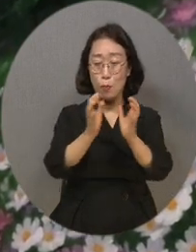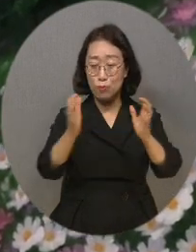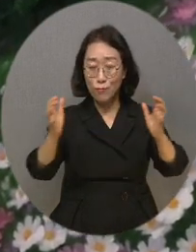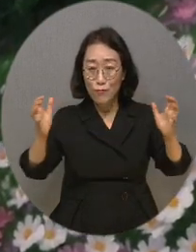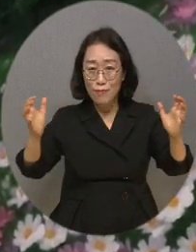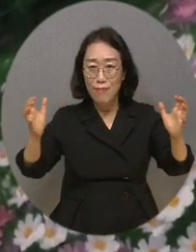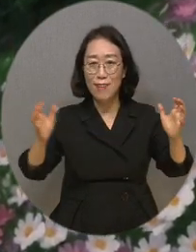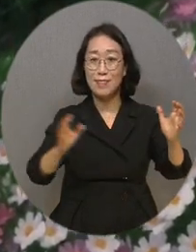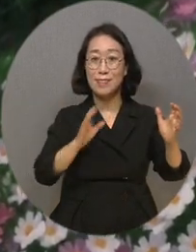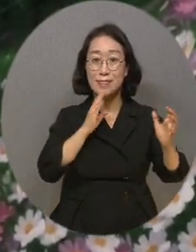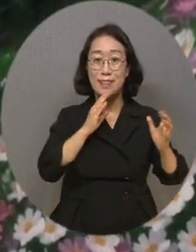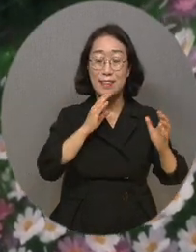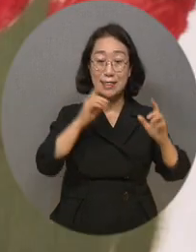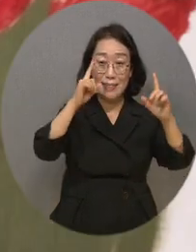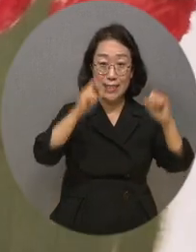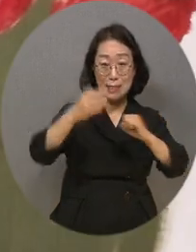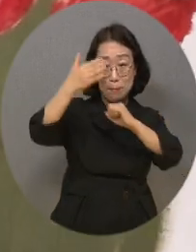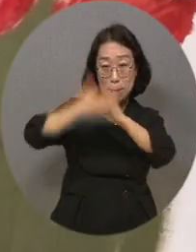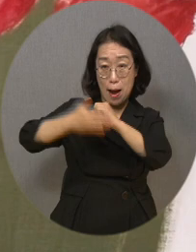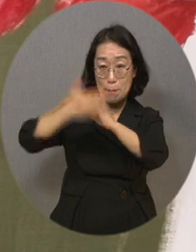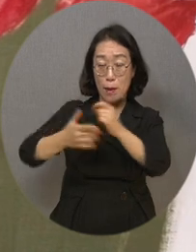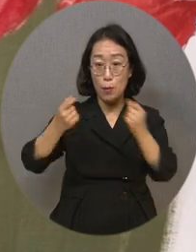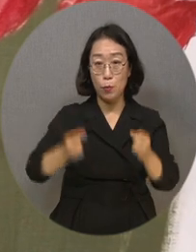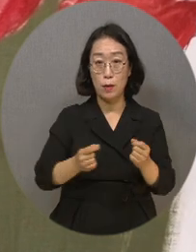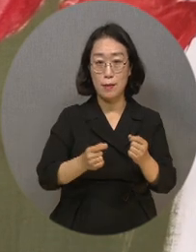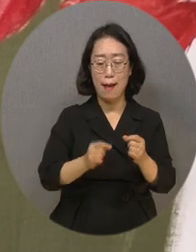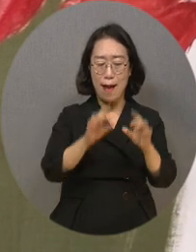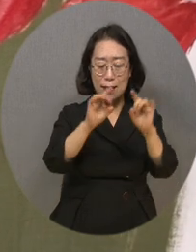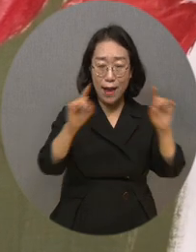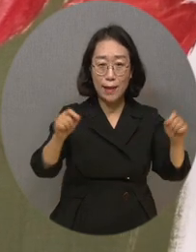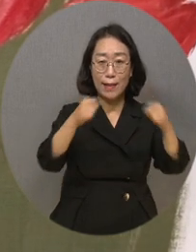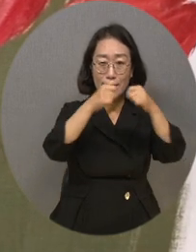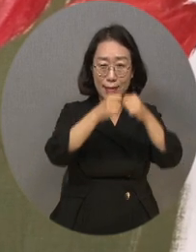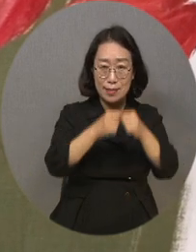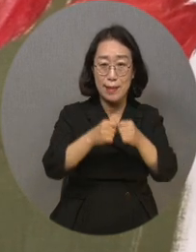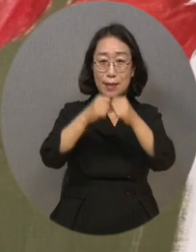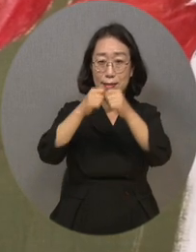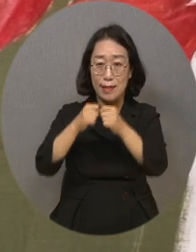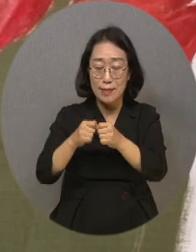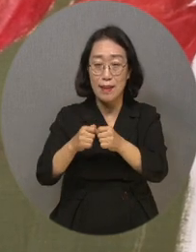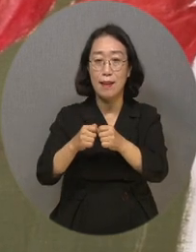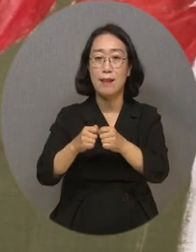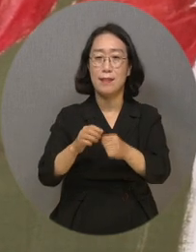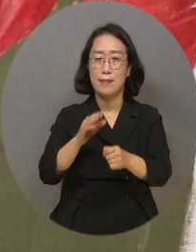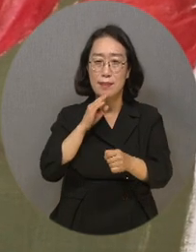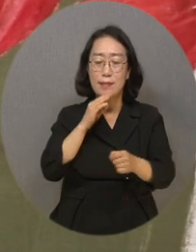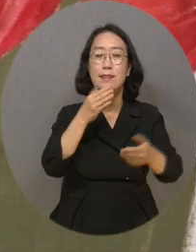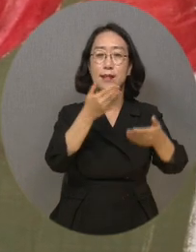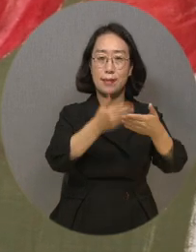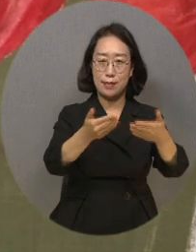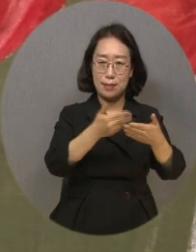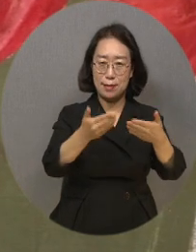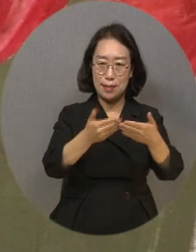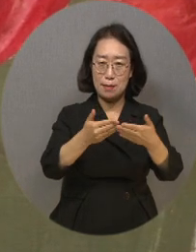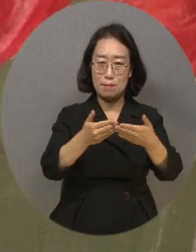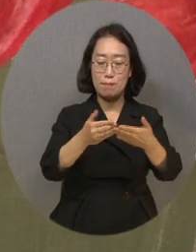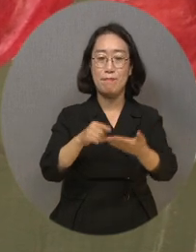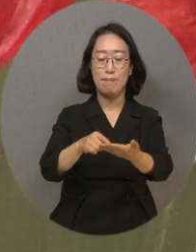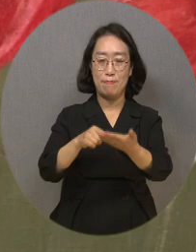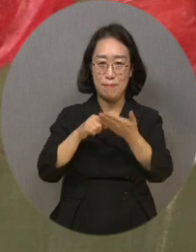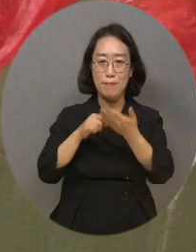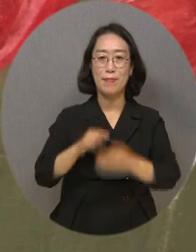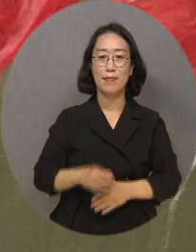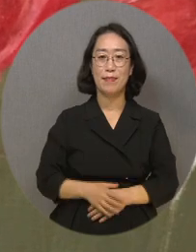꽃의 증명사진처럼 꽃송이들의 특징을 실제의 꽃보다도 사실적으로 잘 담아냅니다.